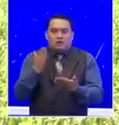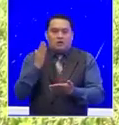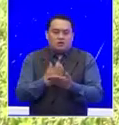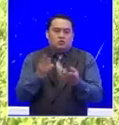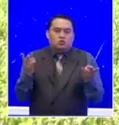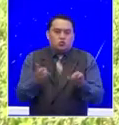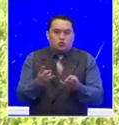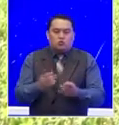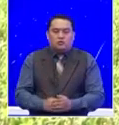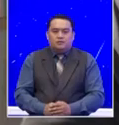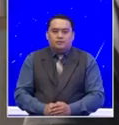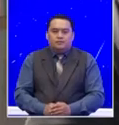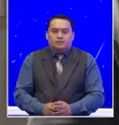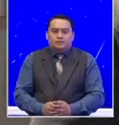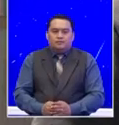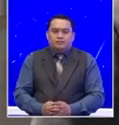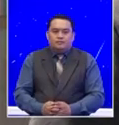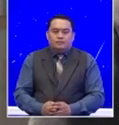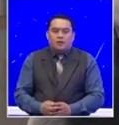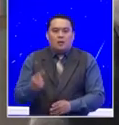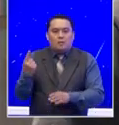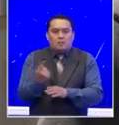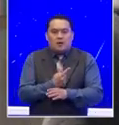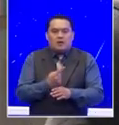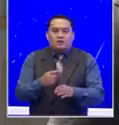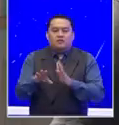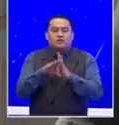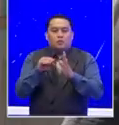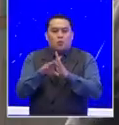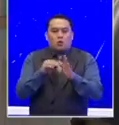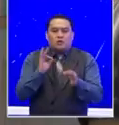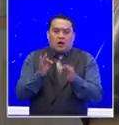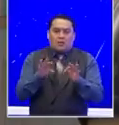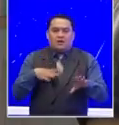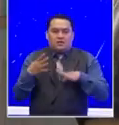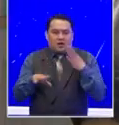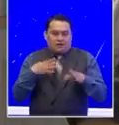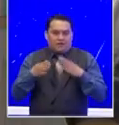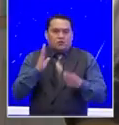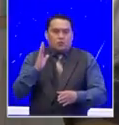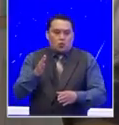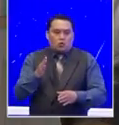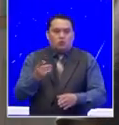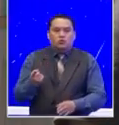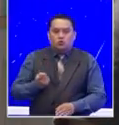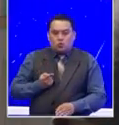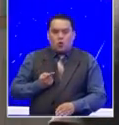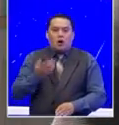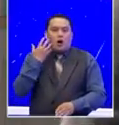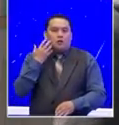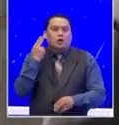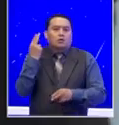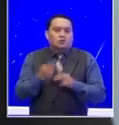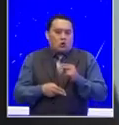нужно отстоять честь Казахстана. Первым делом поеду на сборы и буду уже нормально тренироваться. Вот очень жду, когда закончится, потому